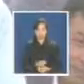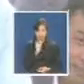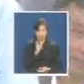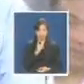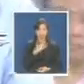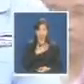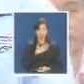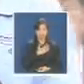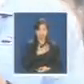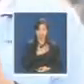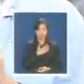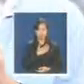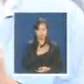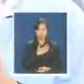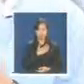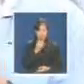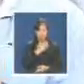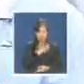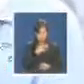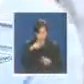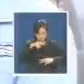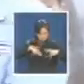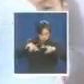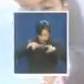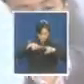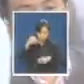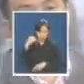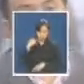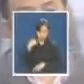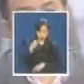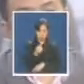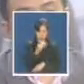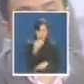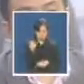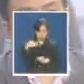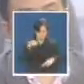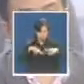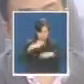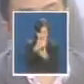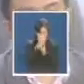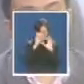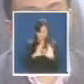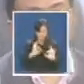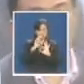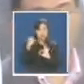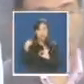ามเรื่องนี้พอสมควรจริงๆให้ความสำคัญค่อนข้างมากนะครับวันนี้เองเ